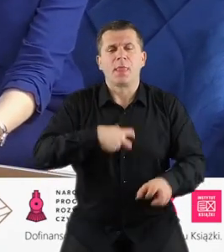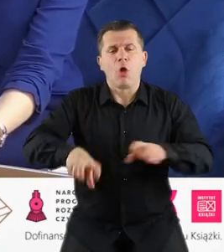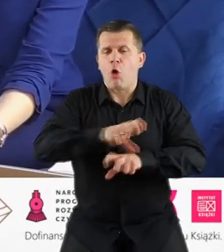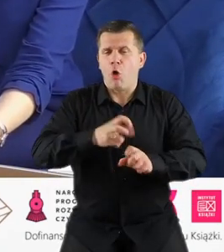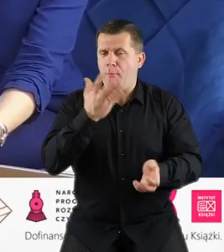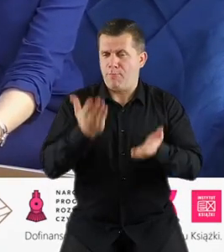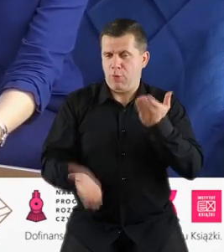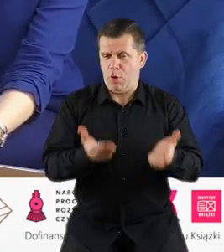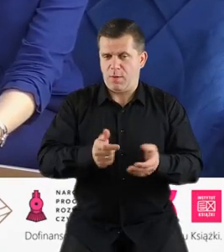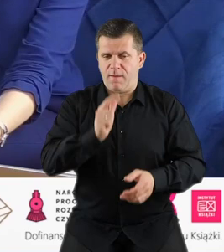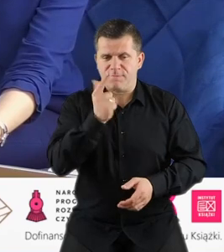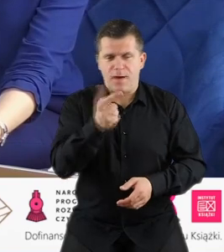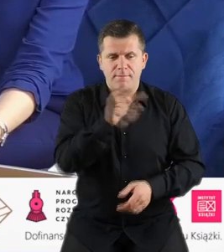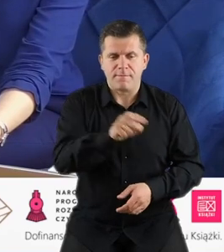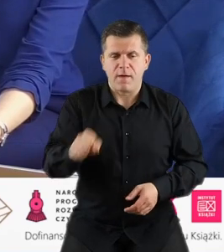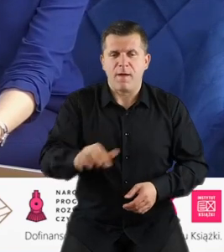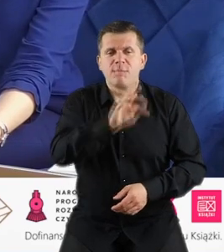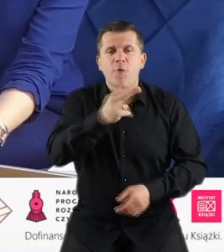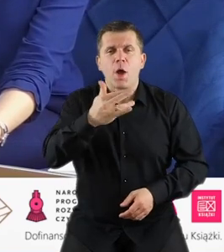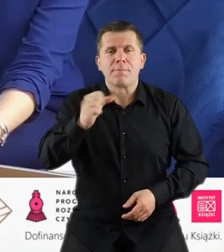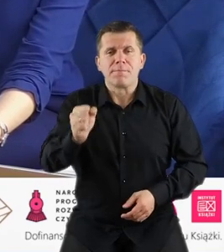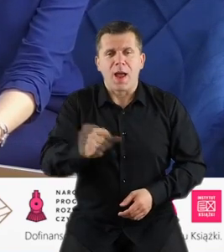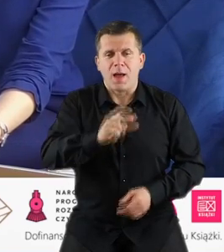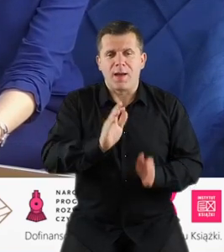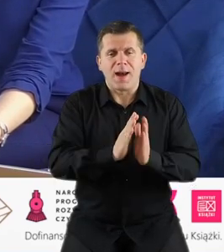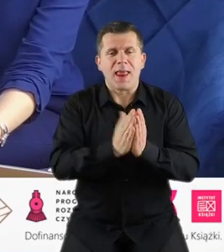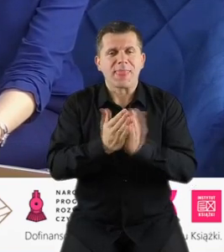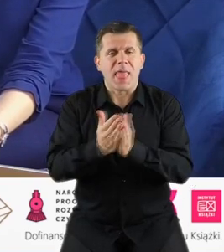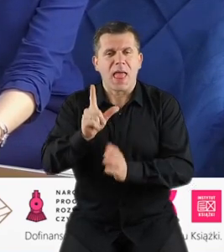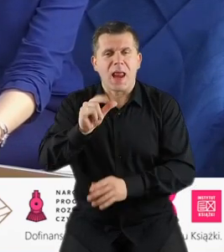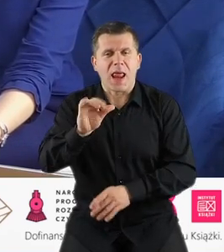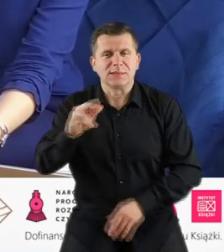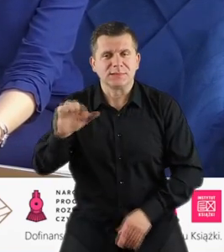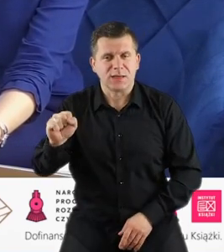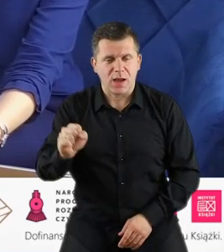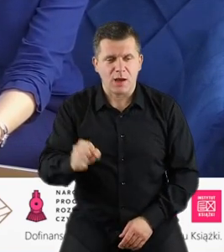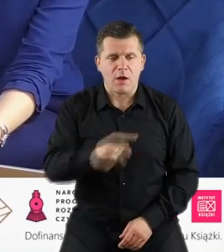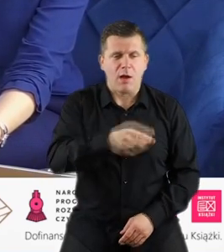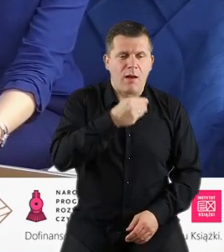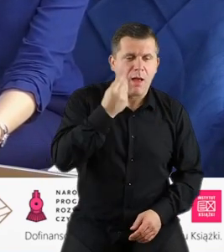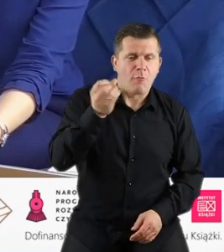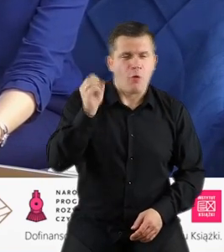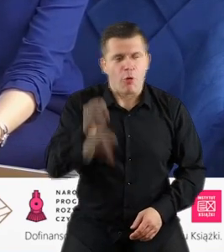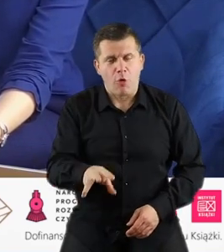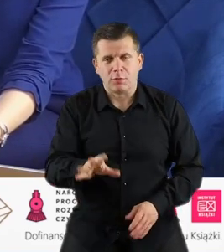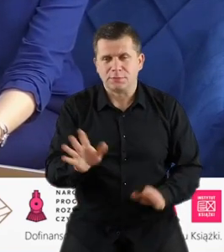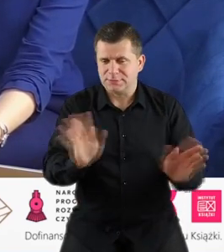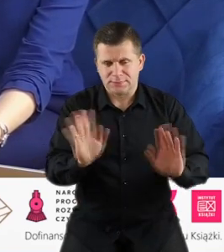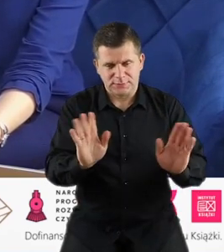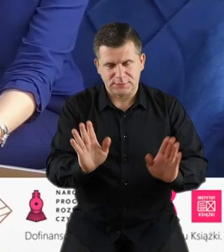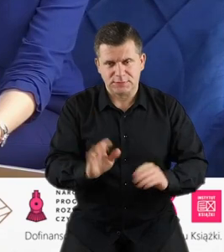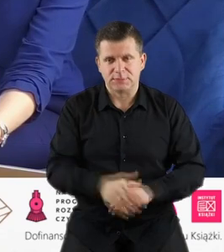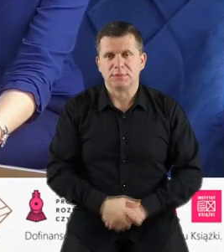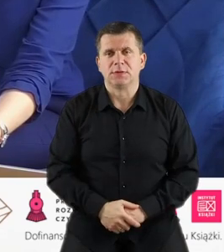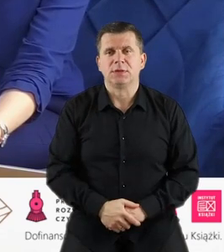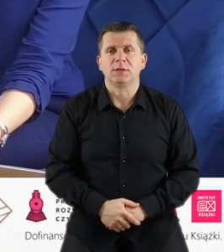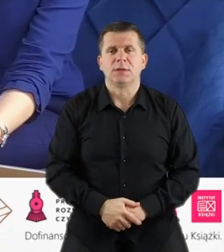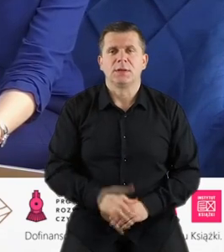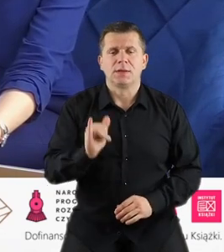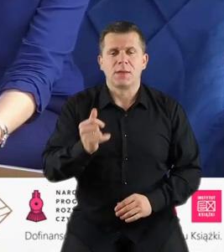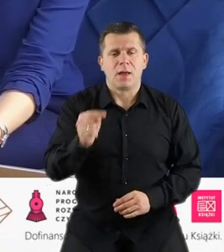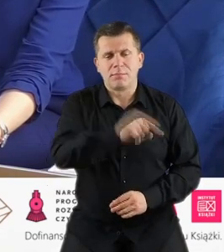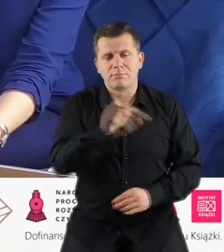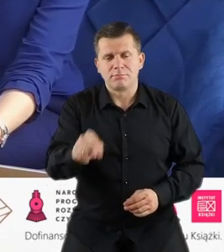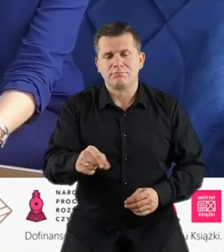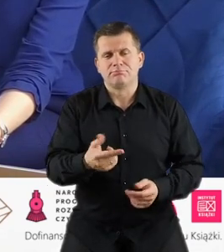porównywanie dwóch form literackich. Powieść jest lepsza albo gorsza od opowiadania, opowiadanie takie lub inne w stosunku do powieści,